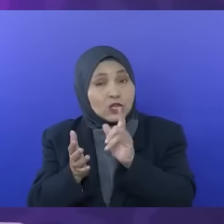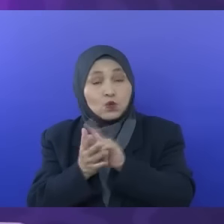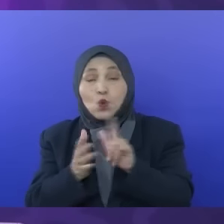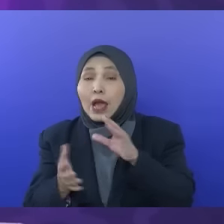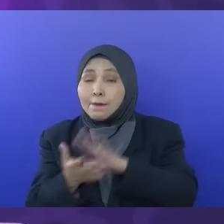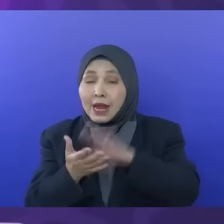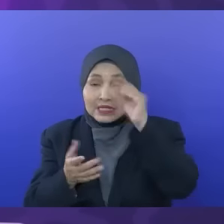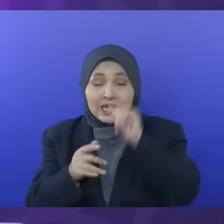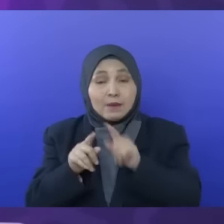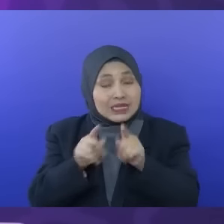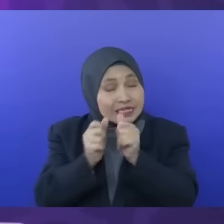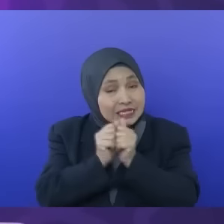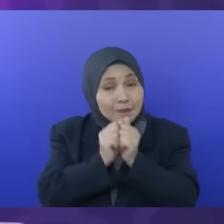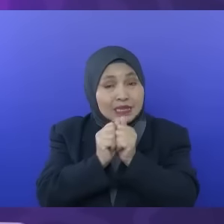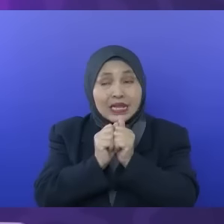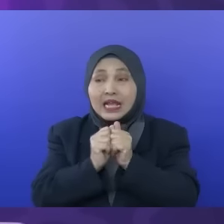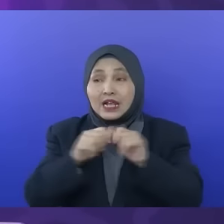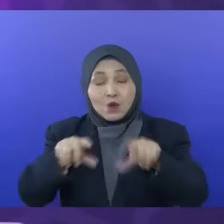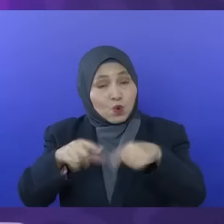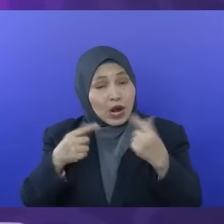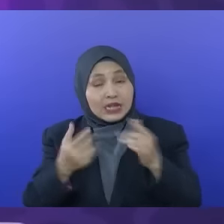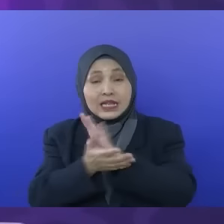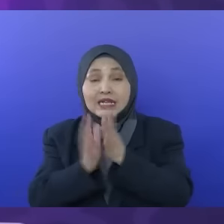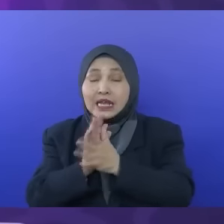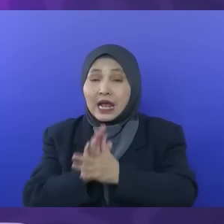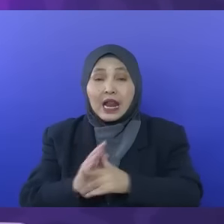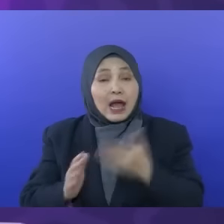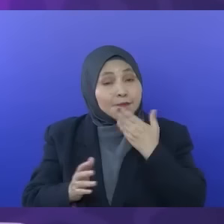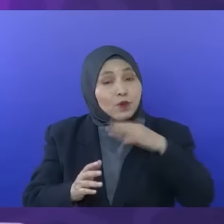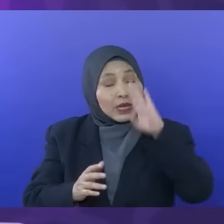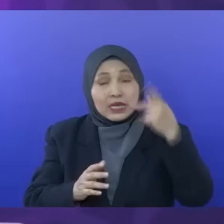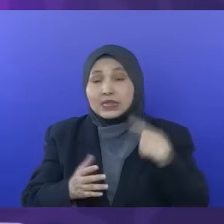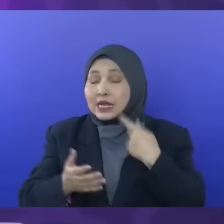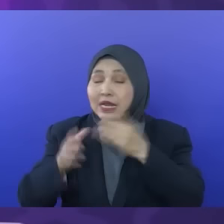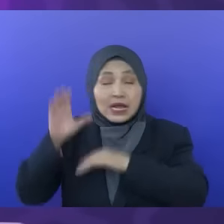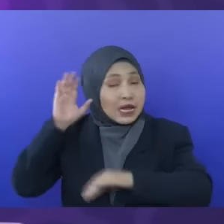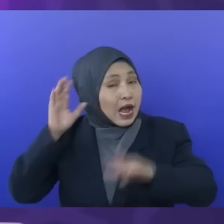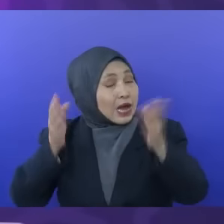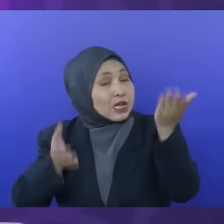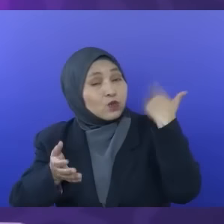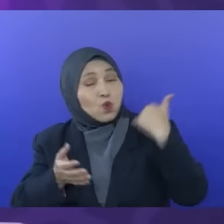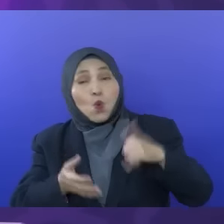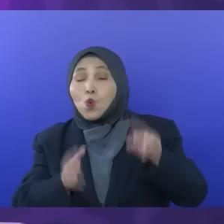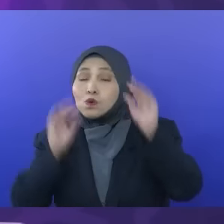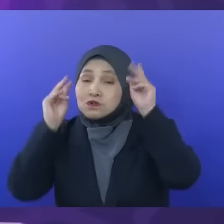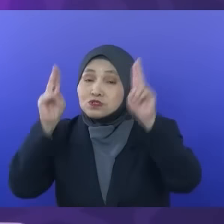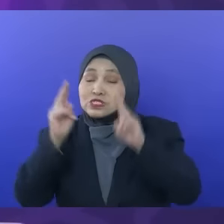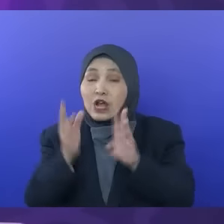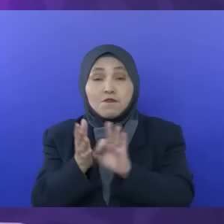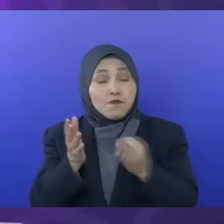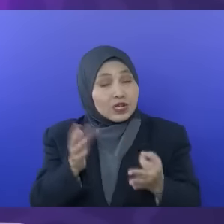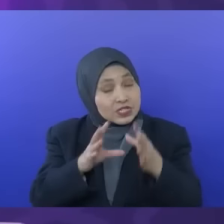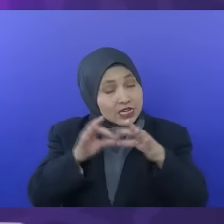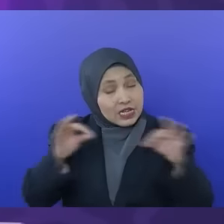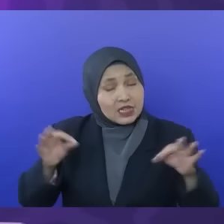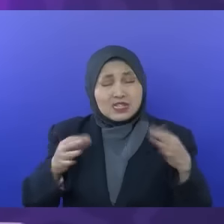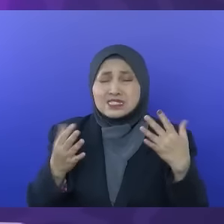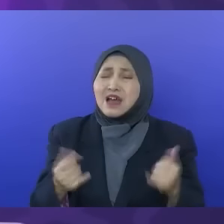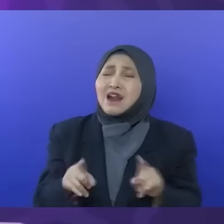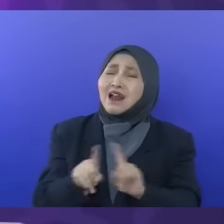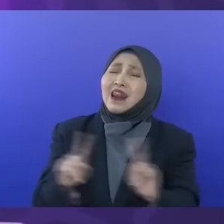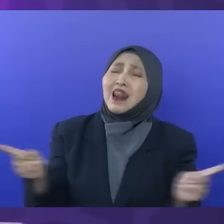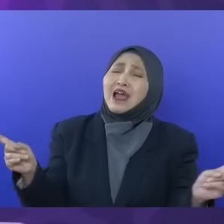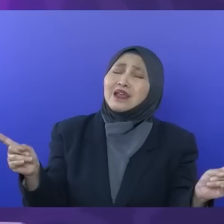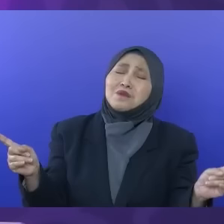lagi belajar Alquran Subhanallah kita belajar kita dengan hari itu ataupun adabu lain sekarang lain lagi